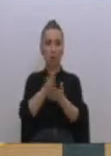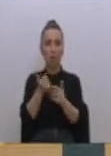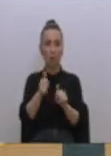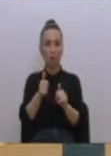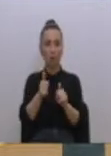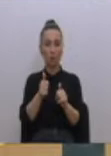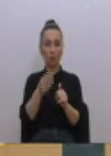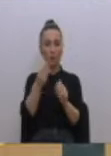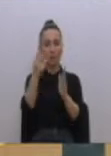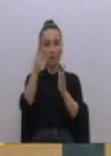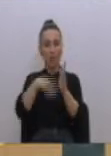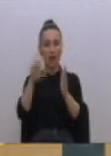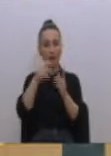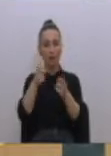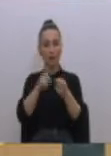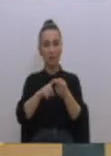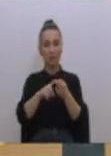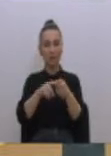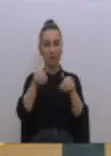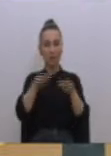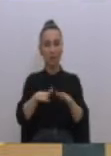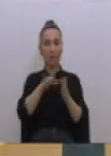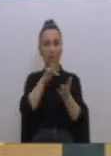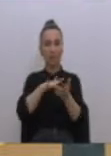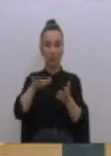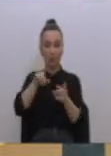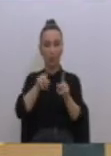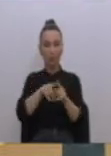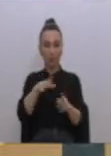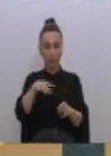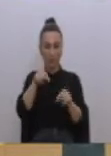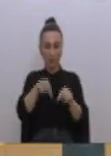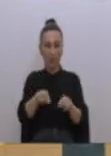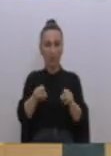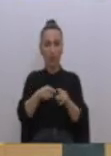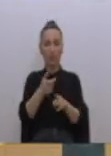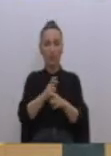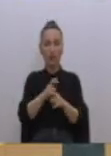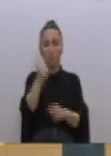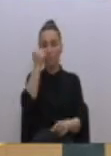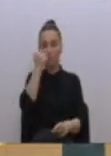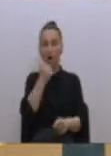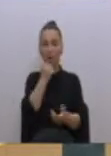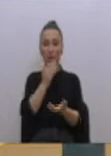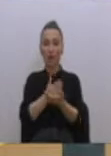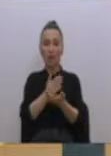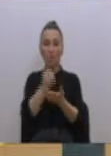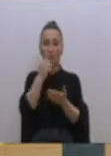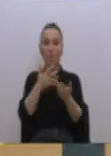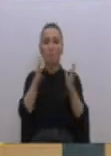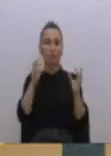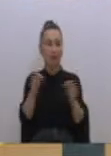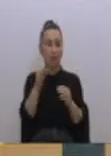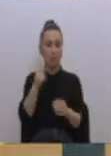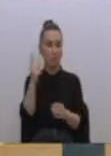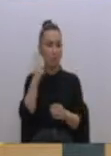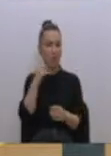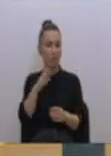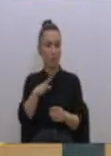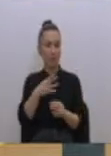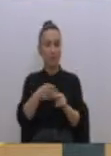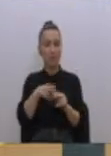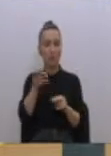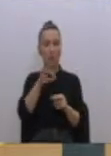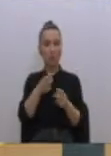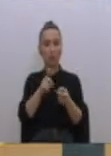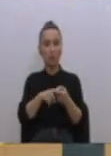s-a zis Am te sebel cuknem și aseve, sa cartoloși da, zalier madlie rebiaria, da madlubis meti, araferi mugismenia, madgan, ima standa ca